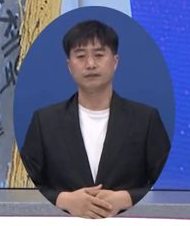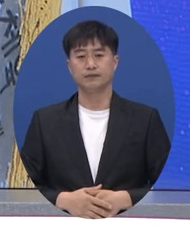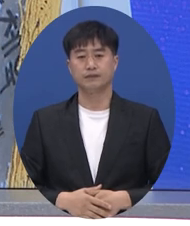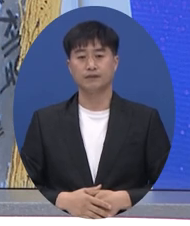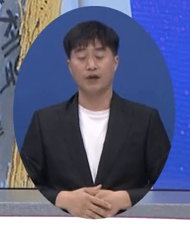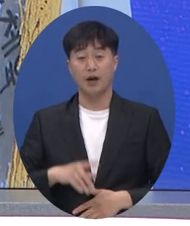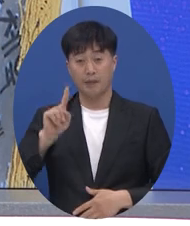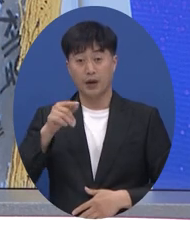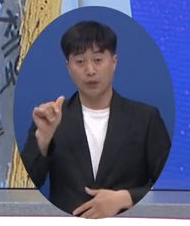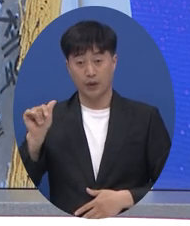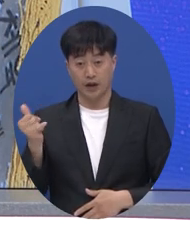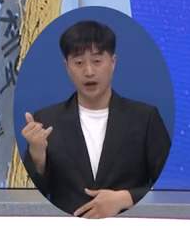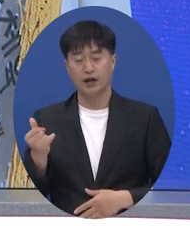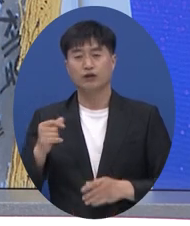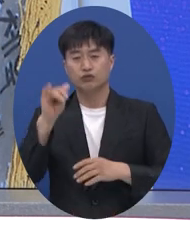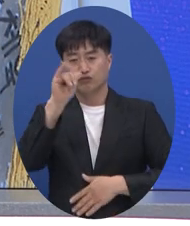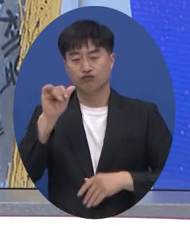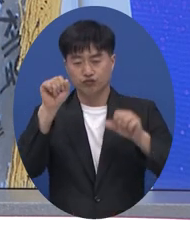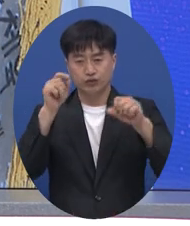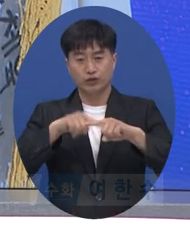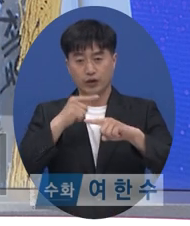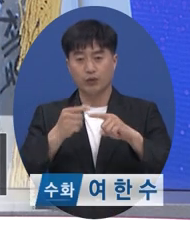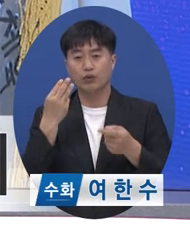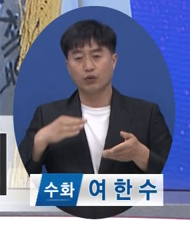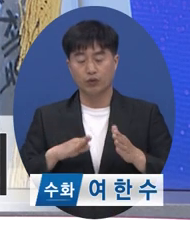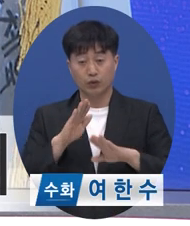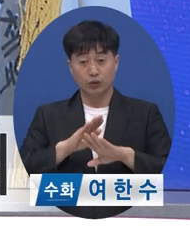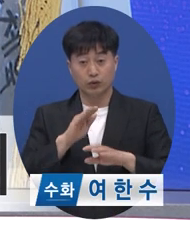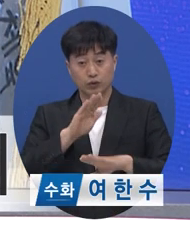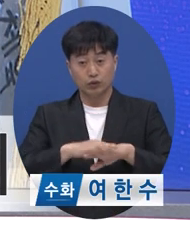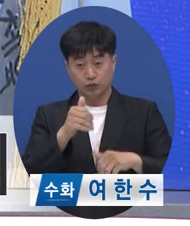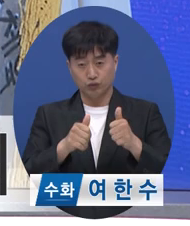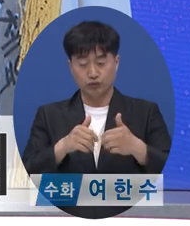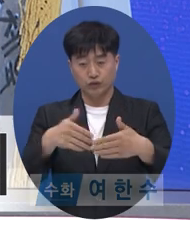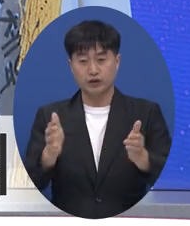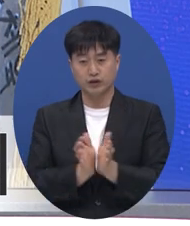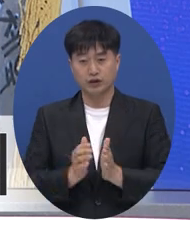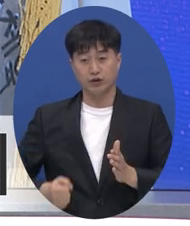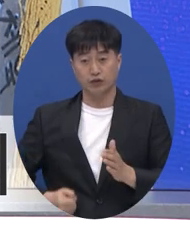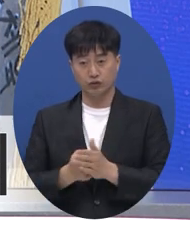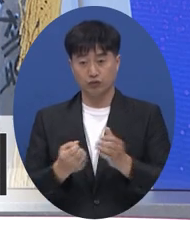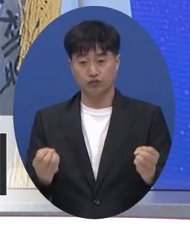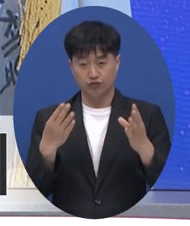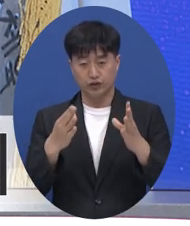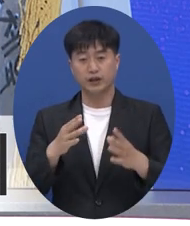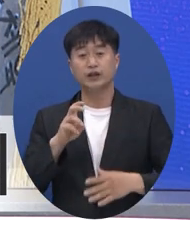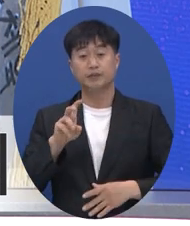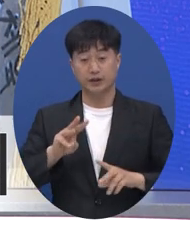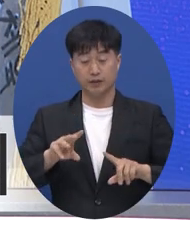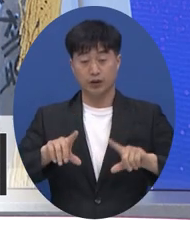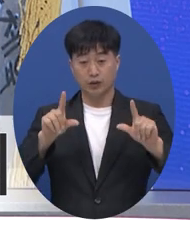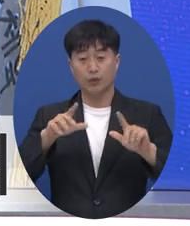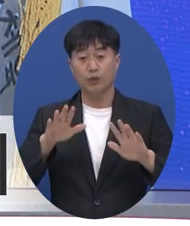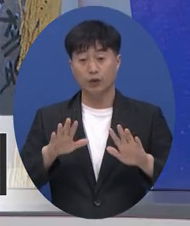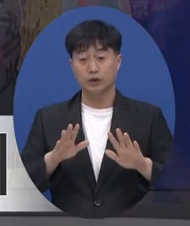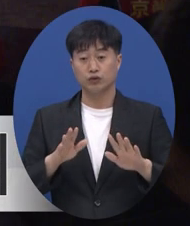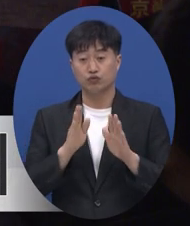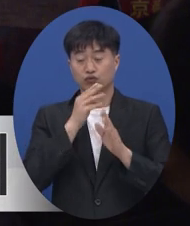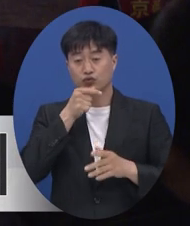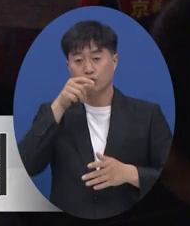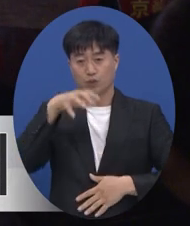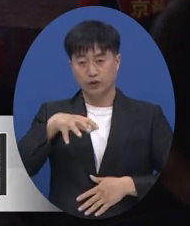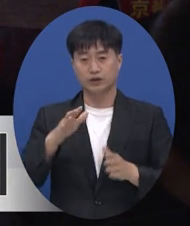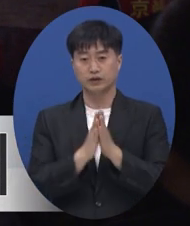체 100회 전국체육대회 경비도 선수단 결단식 이 23일 이비스 앰버서더 도 수원 에서 열렸습니다